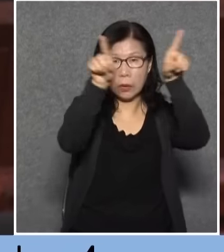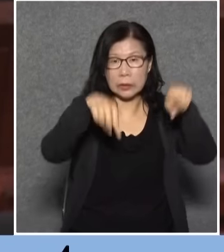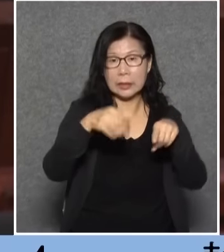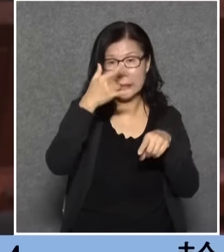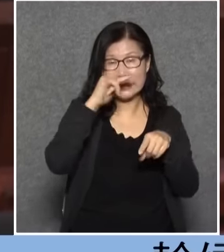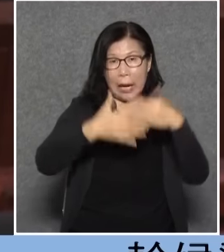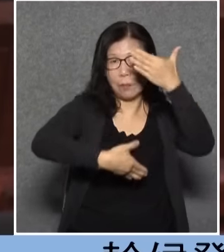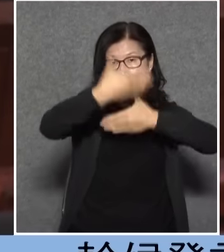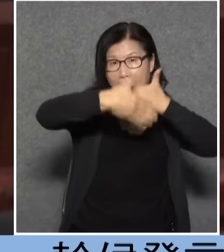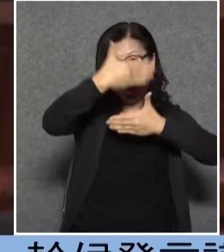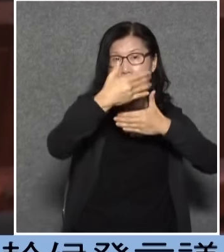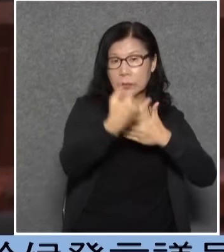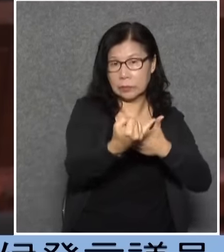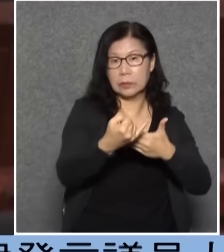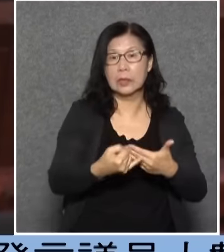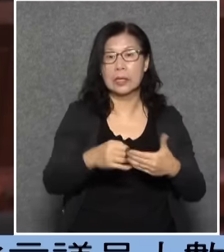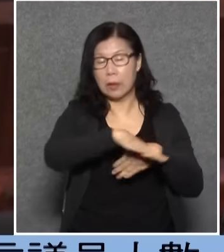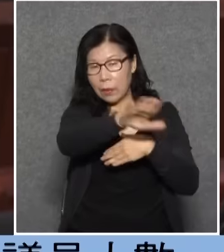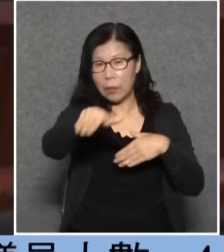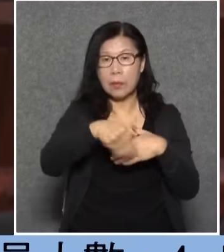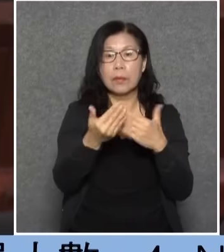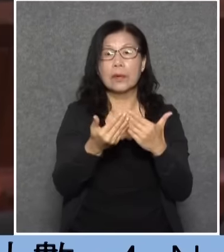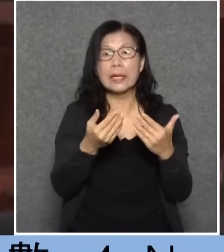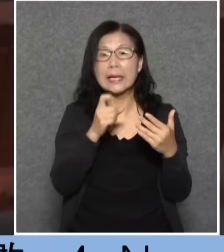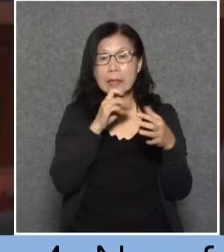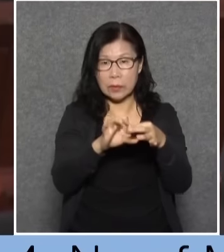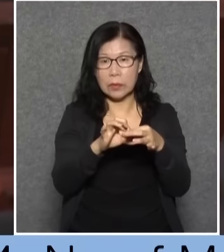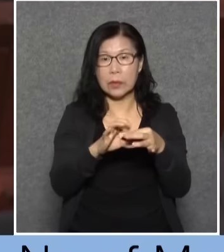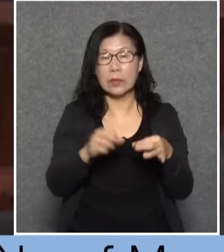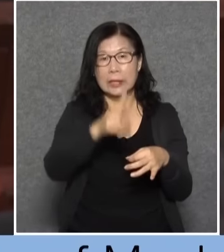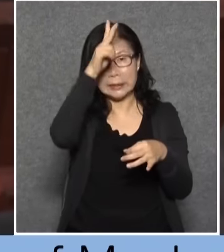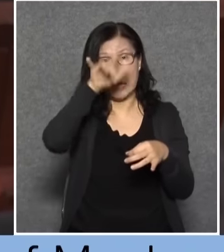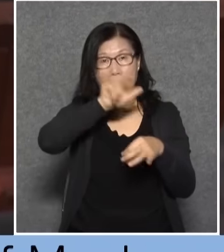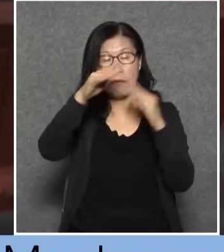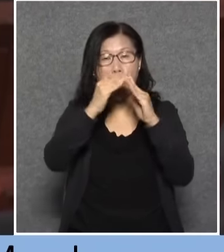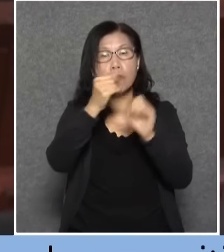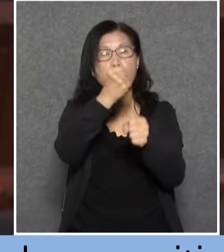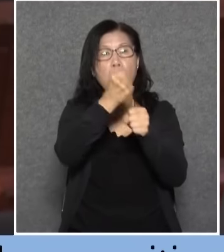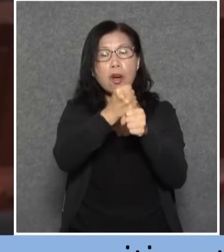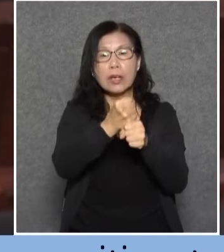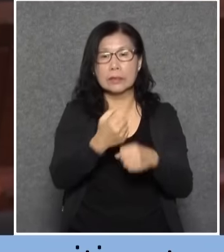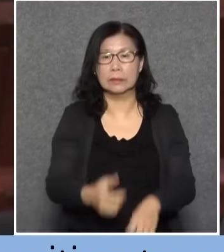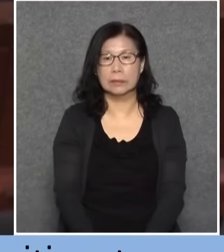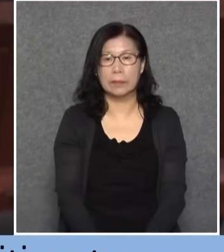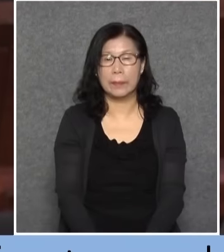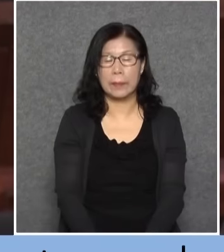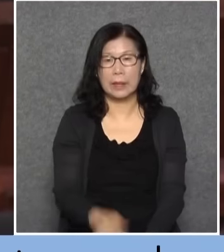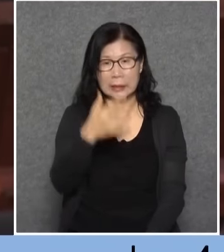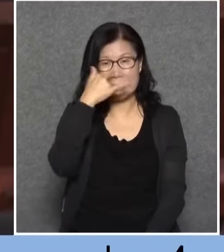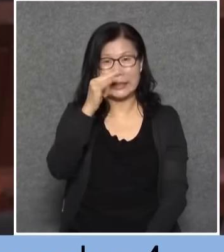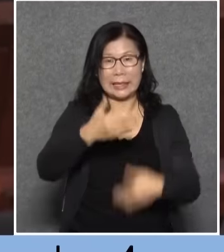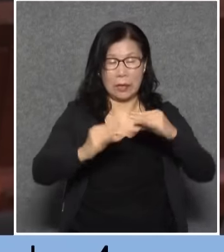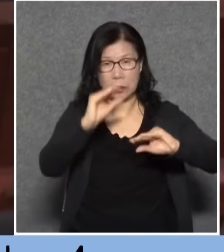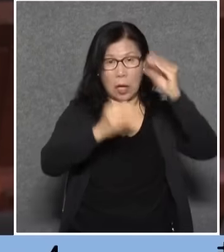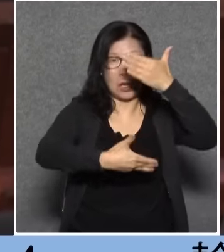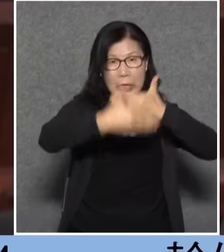部大樓當中涉及的有關沒有民航處在處理這個新總部大樓的工